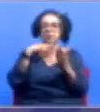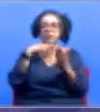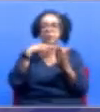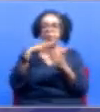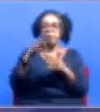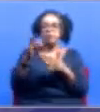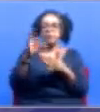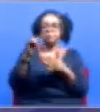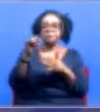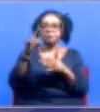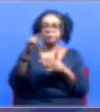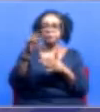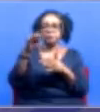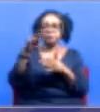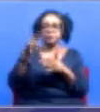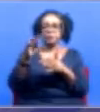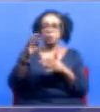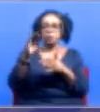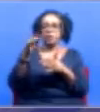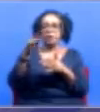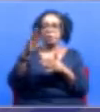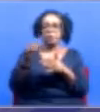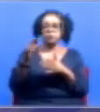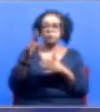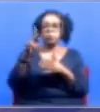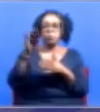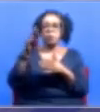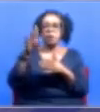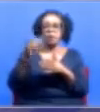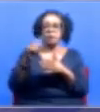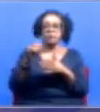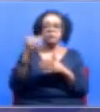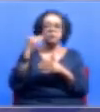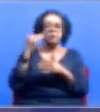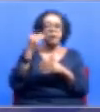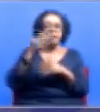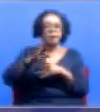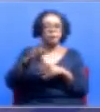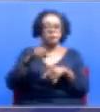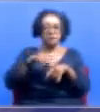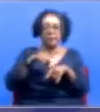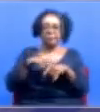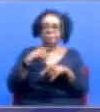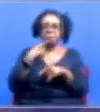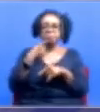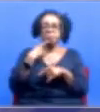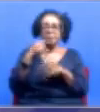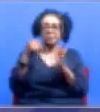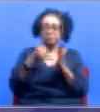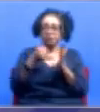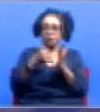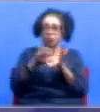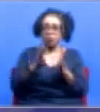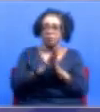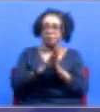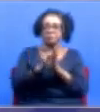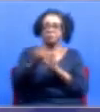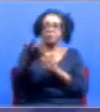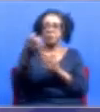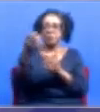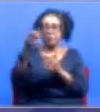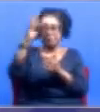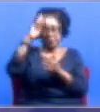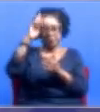Austin Odhiambo Opondo eneo la Ukwala katika kaunti ya Siaya baada ya madai ya kuhusika kwa polisi kuibuka. Familia ya